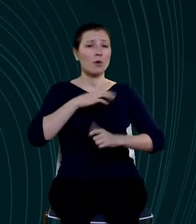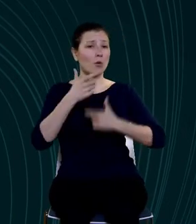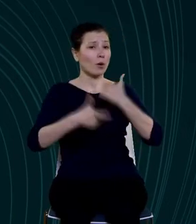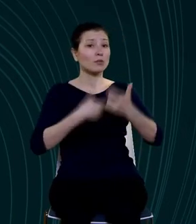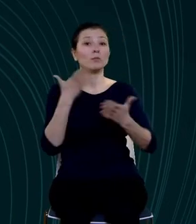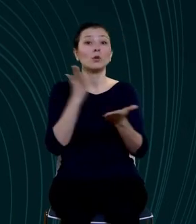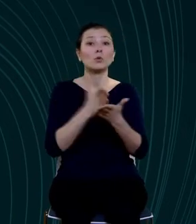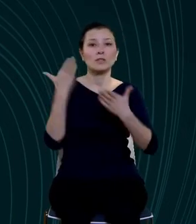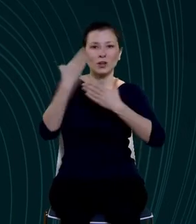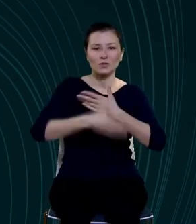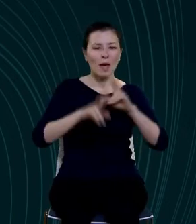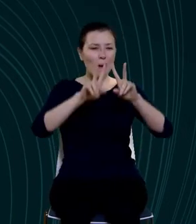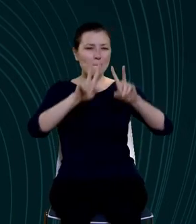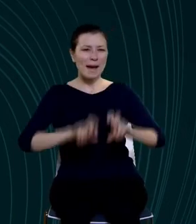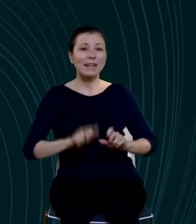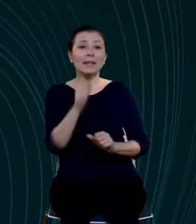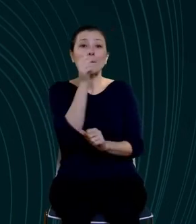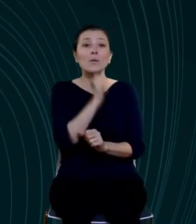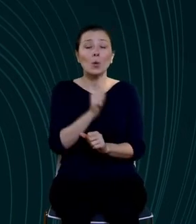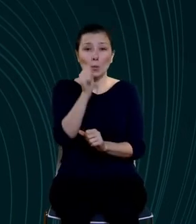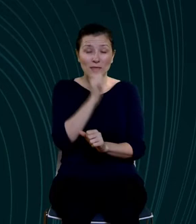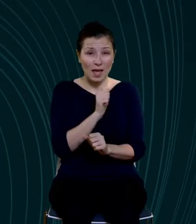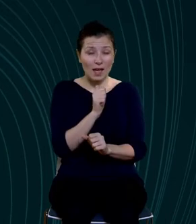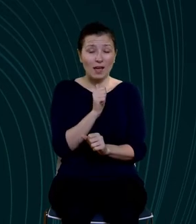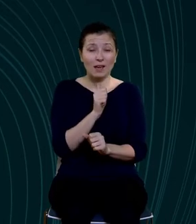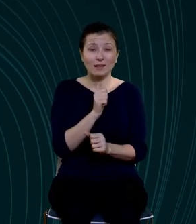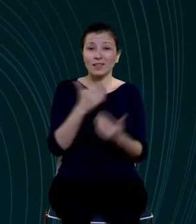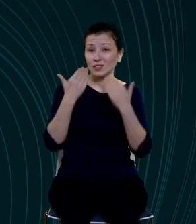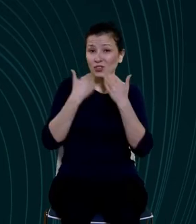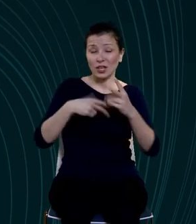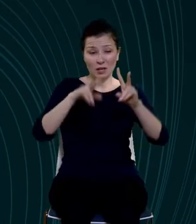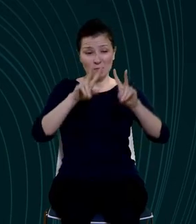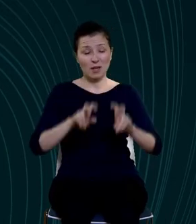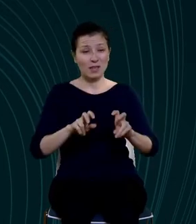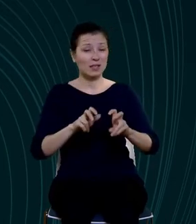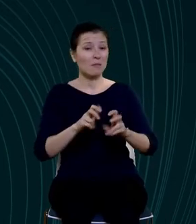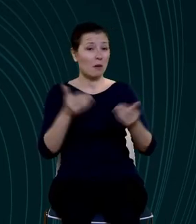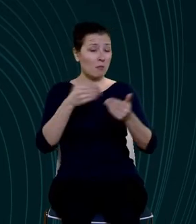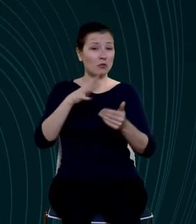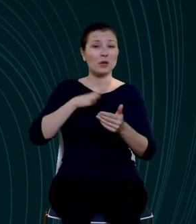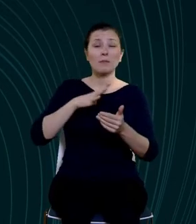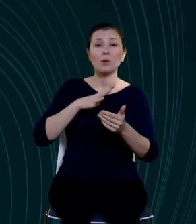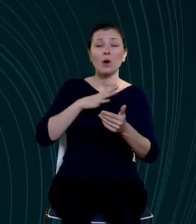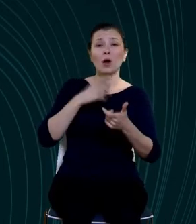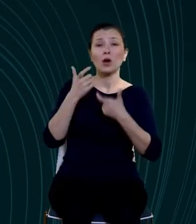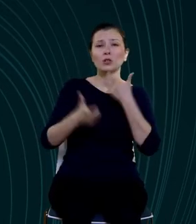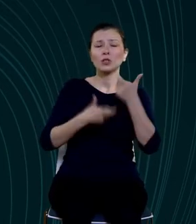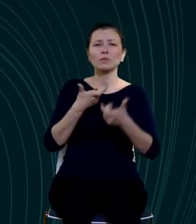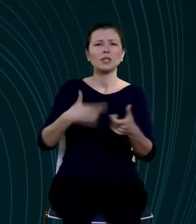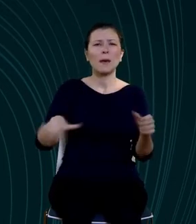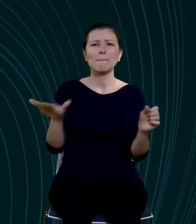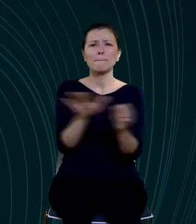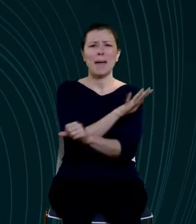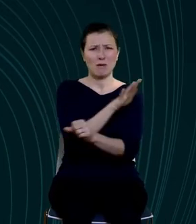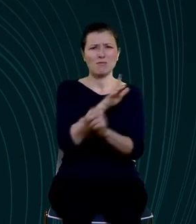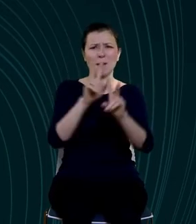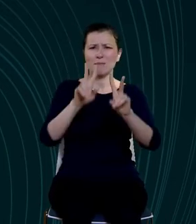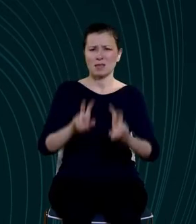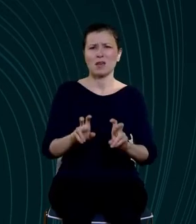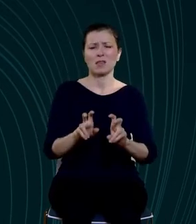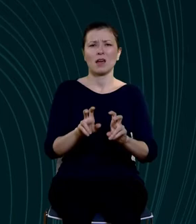zakończyliśmy badania pilotażowe, które pozwoliły nam na przeprowadzenie już pełnych